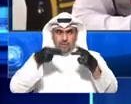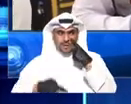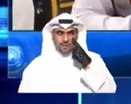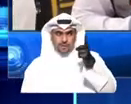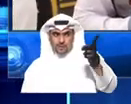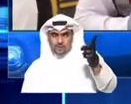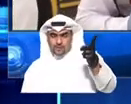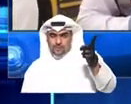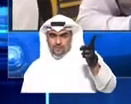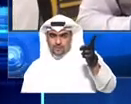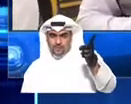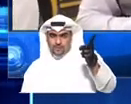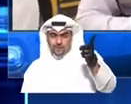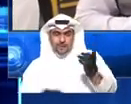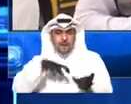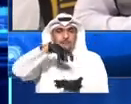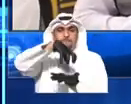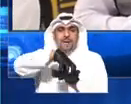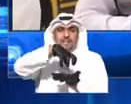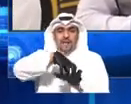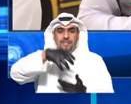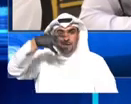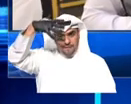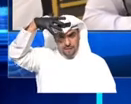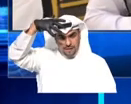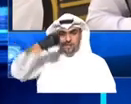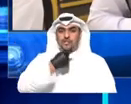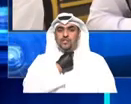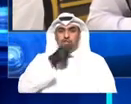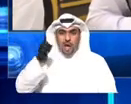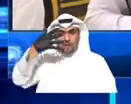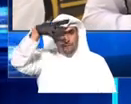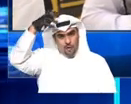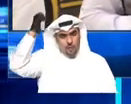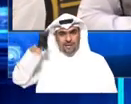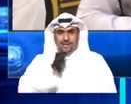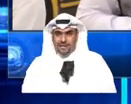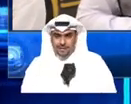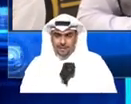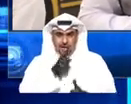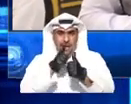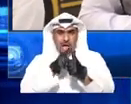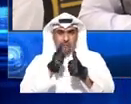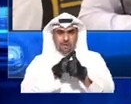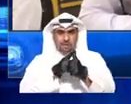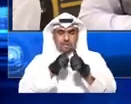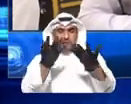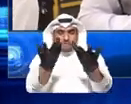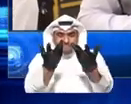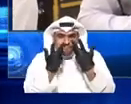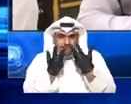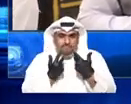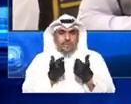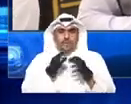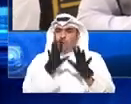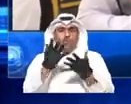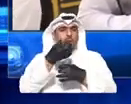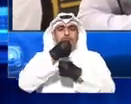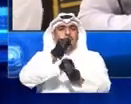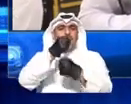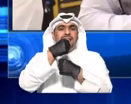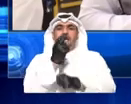الكويت. رائد، الله يعطيك العافية، وحدثنا أكثر عن هذه الحملة. رائد،